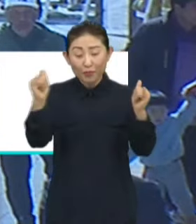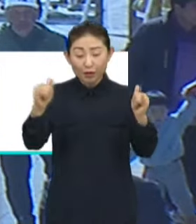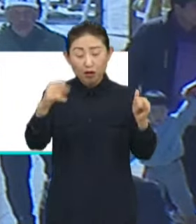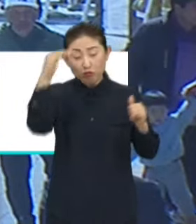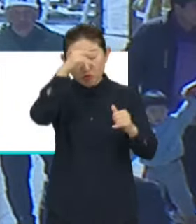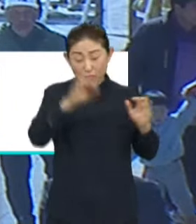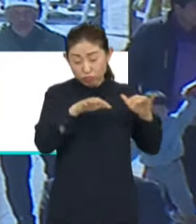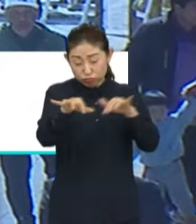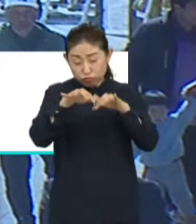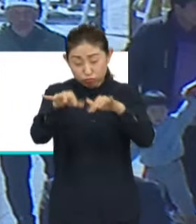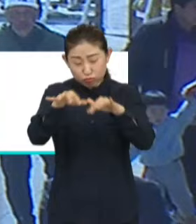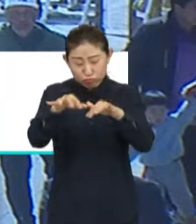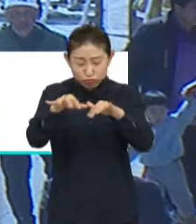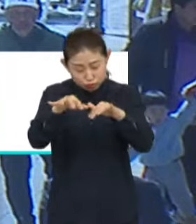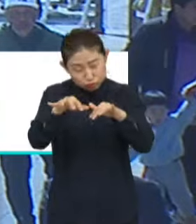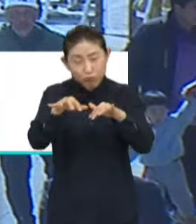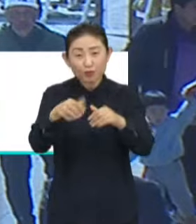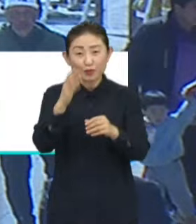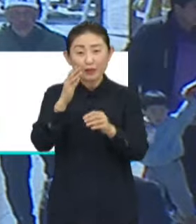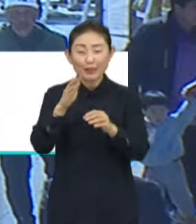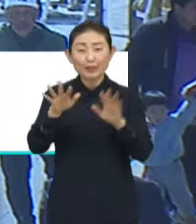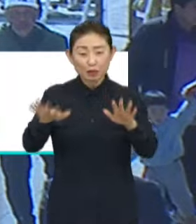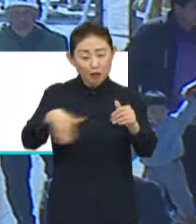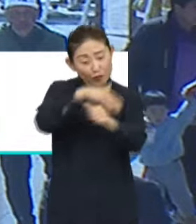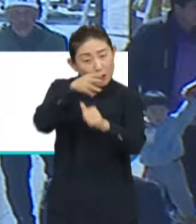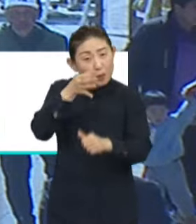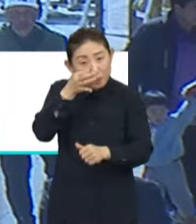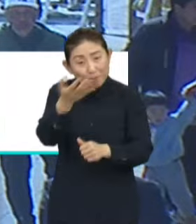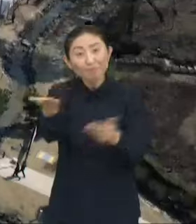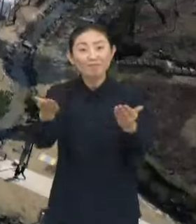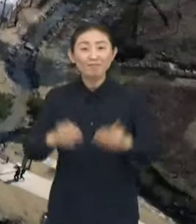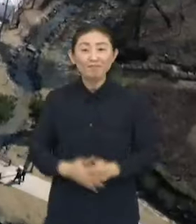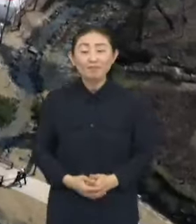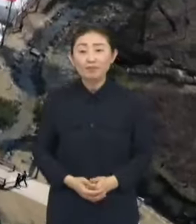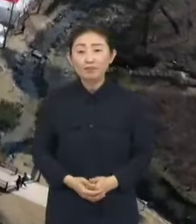있습니다. 김진석 기자가 축제 현장을 다녀왔습니다.